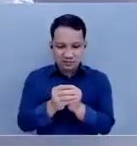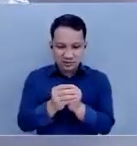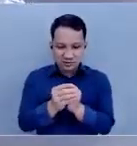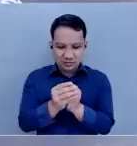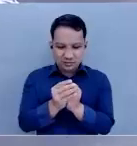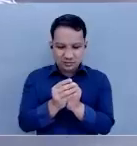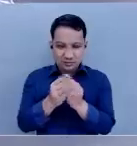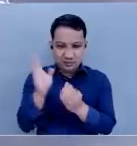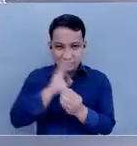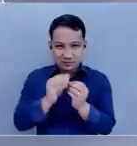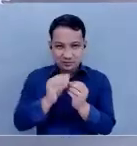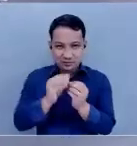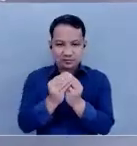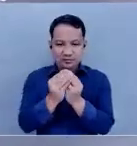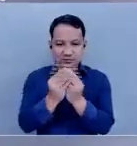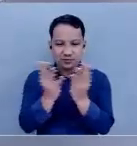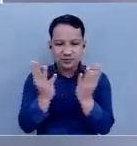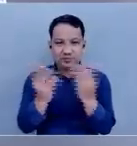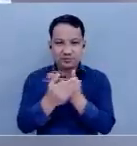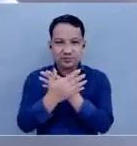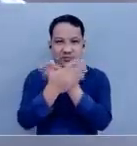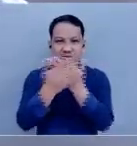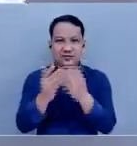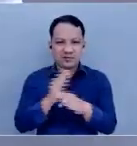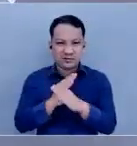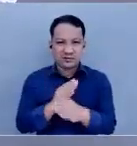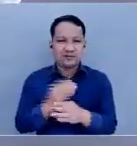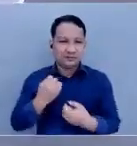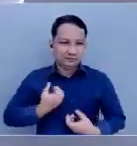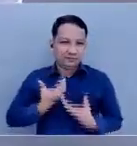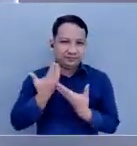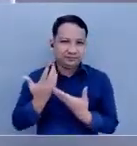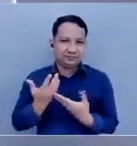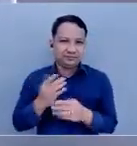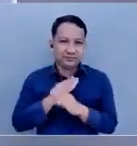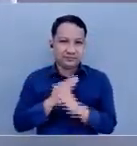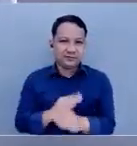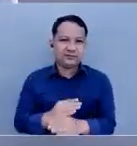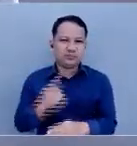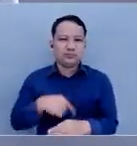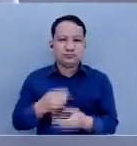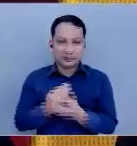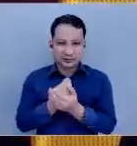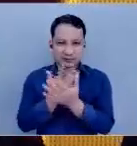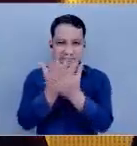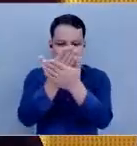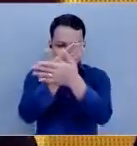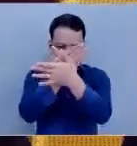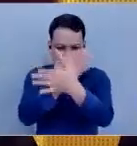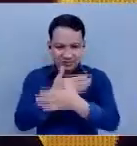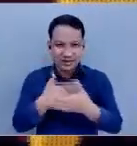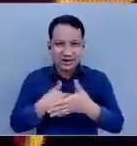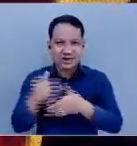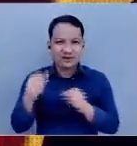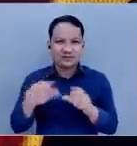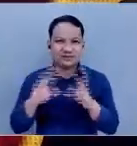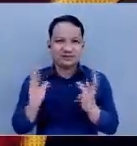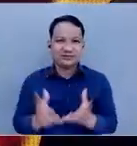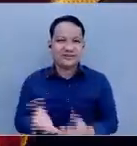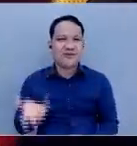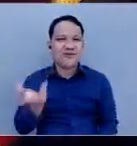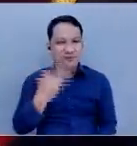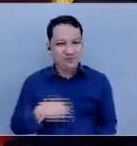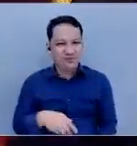So parang sila po yung nagsisilbing protection namin, inspiration and motivation namin to grow and go outside the world. Ganda naman yun! Galing